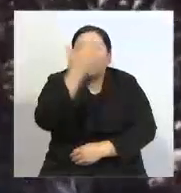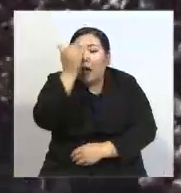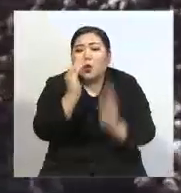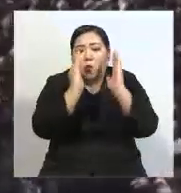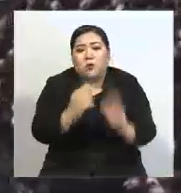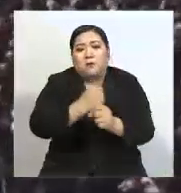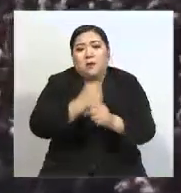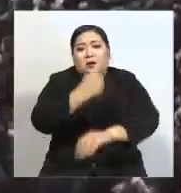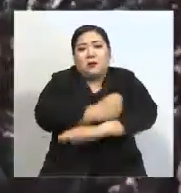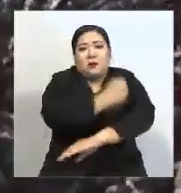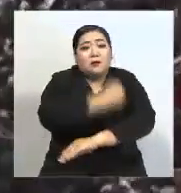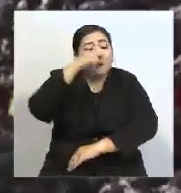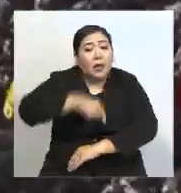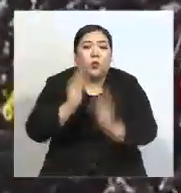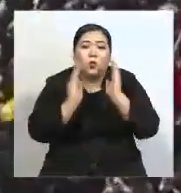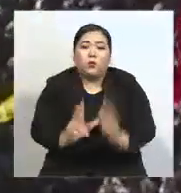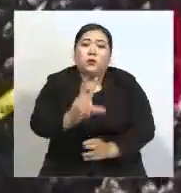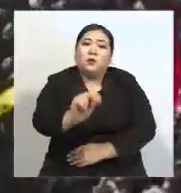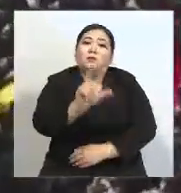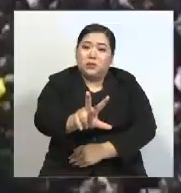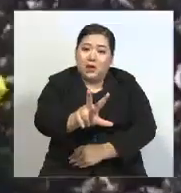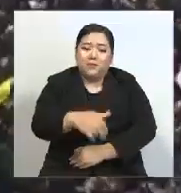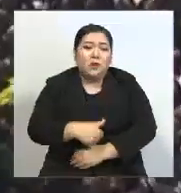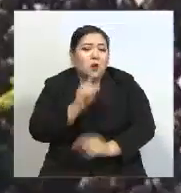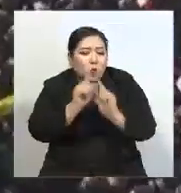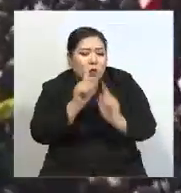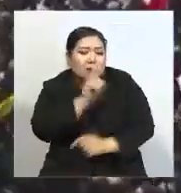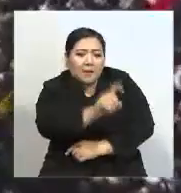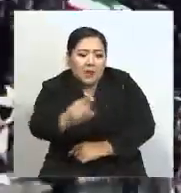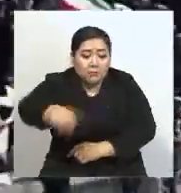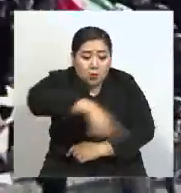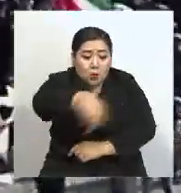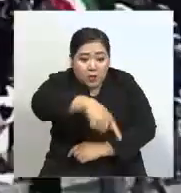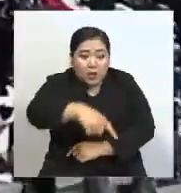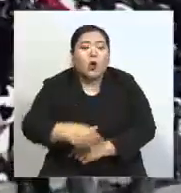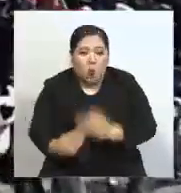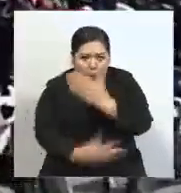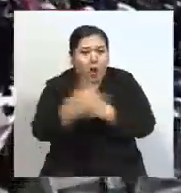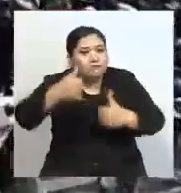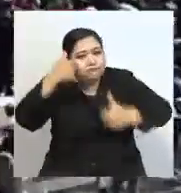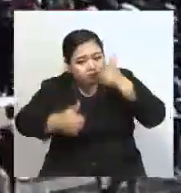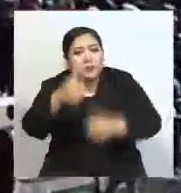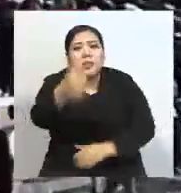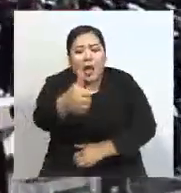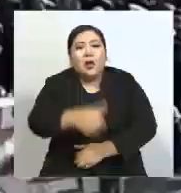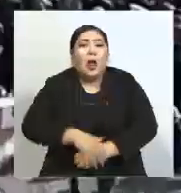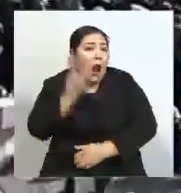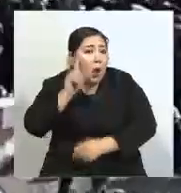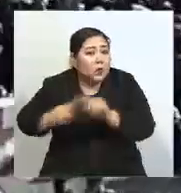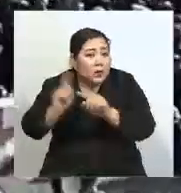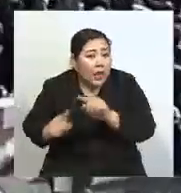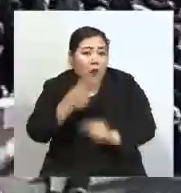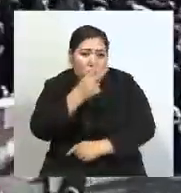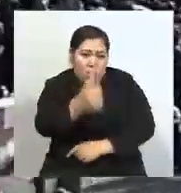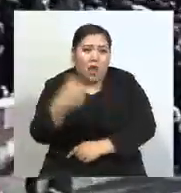ทยอยู่33คนซึ่งจากการพูดคุยแล้วก็สอบถามทั้งหมดเนี่ยมีช่องทางการติดต่อรวมไปถึงรับข้อมูลข่าวสาร